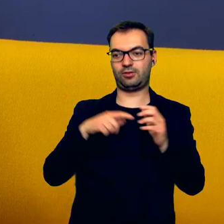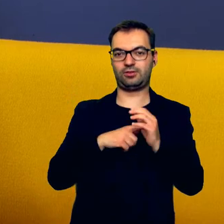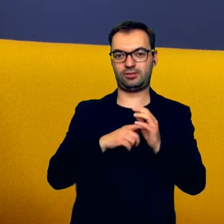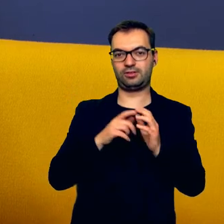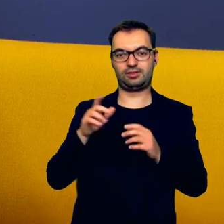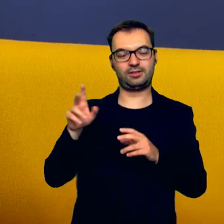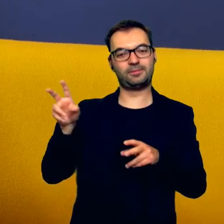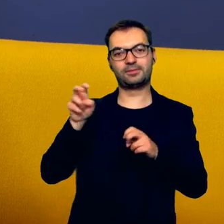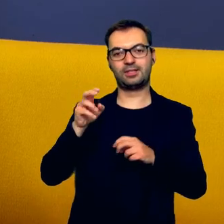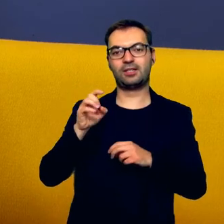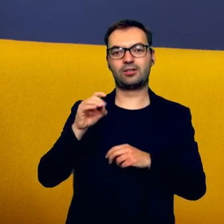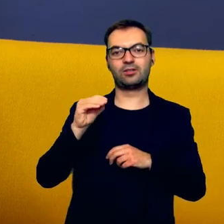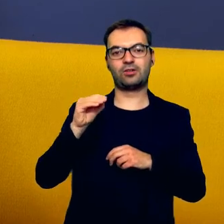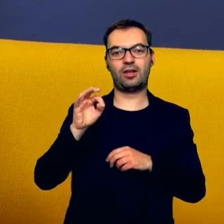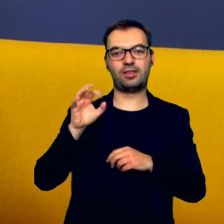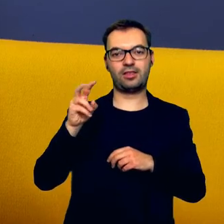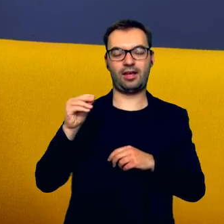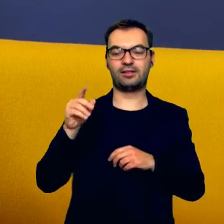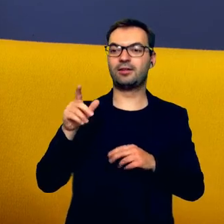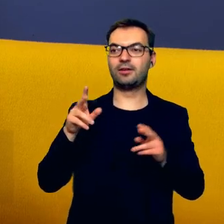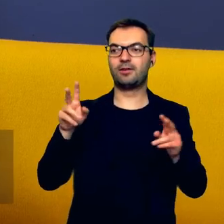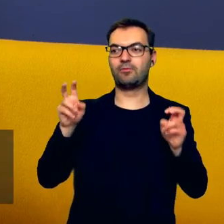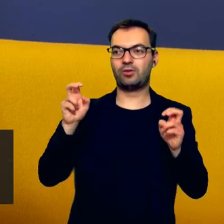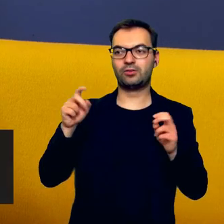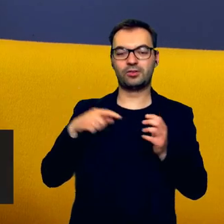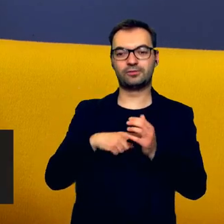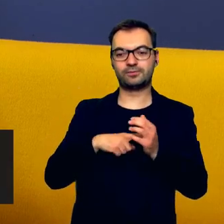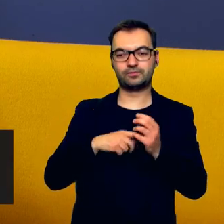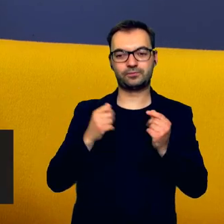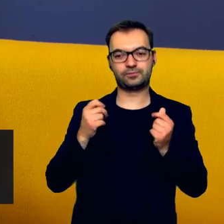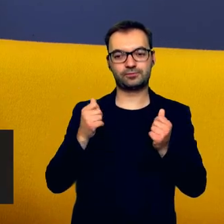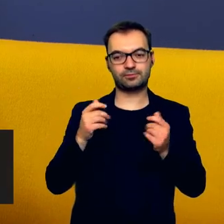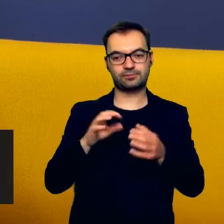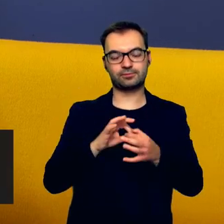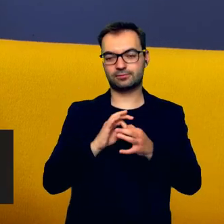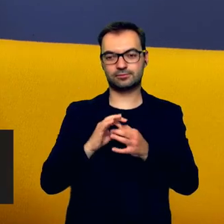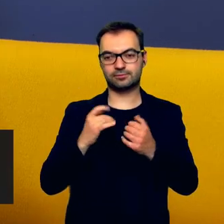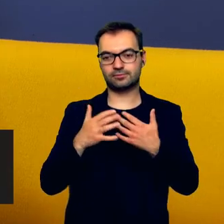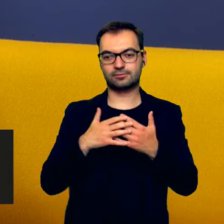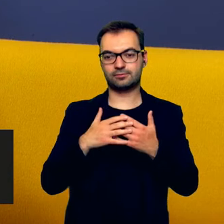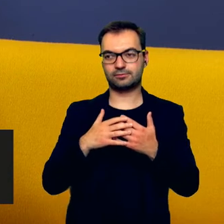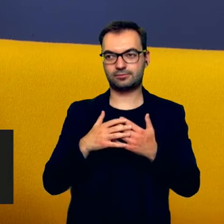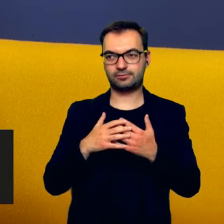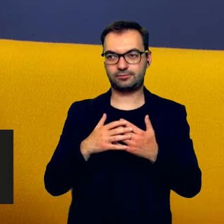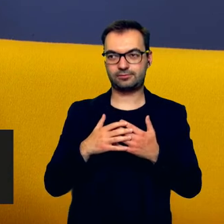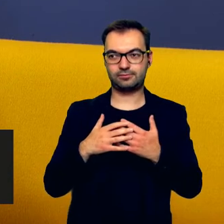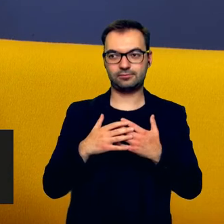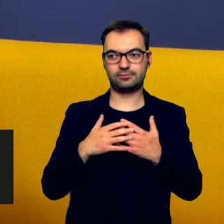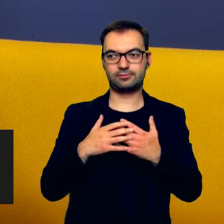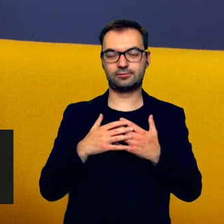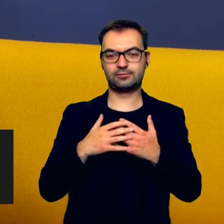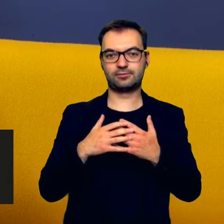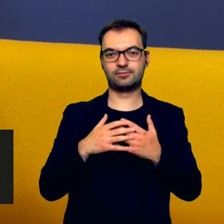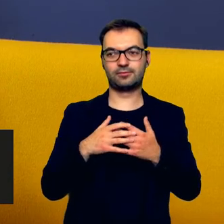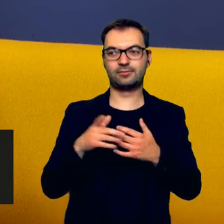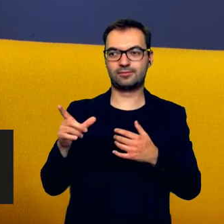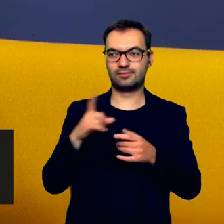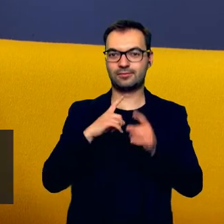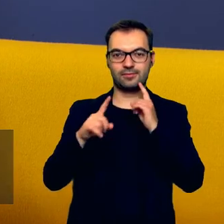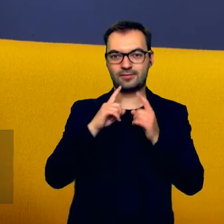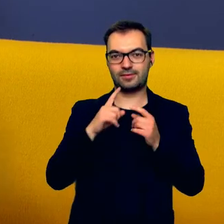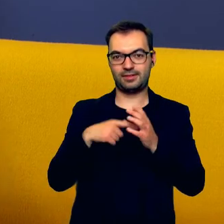z Goethego, które to motto ma bardzo ścisły związek z omawianym przez